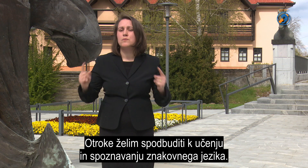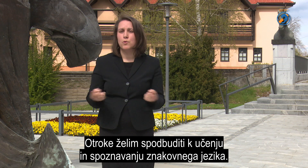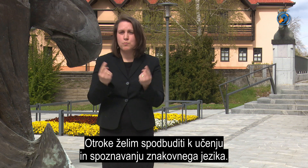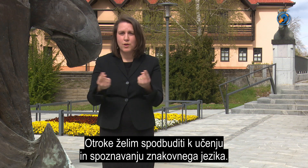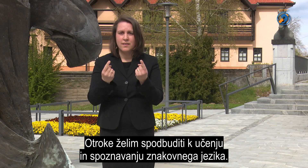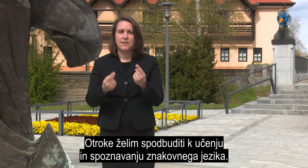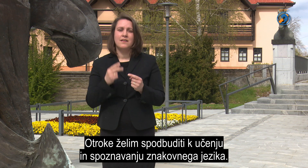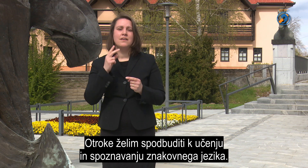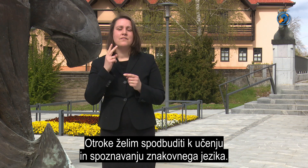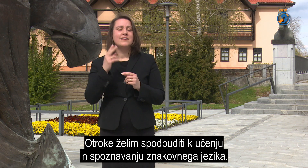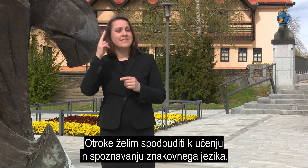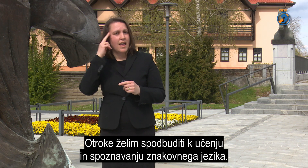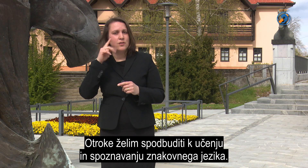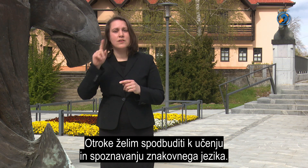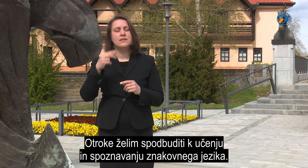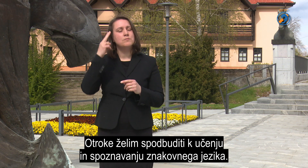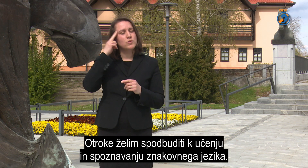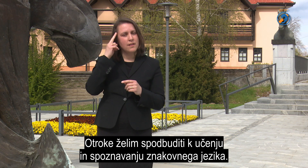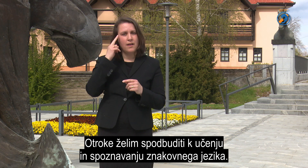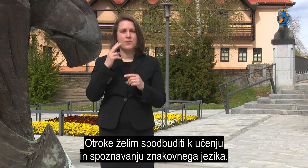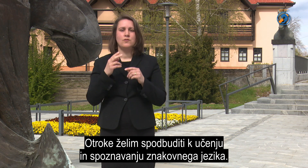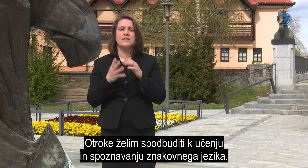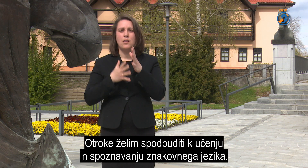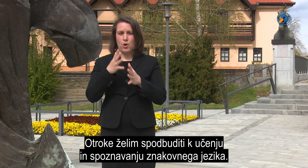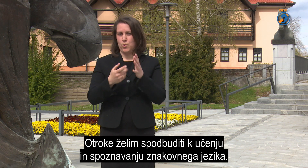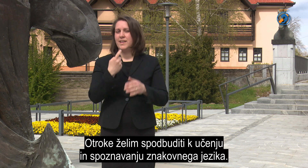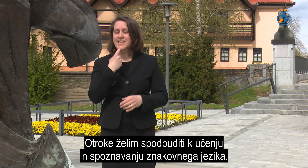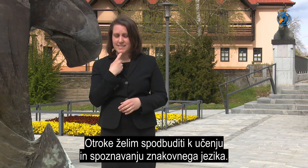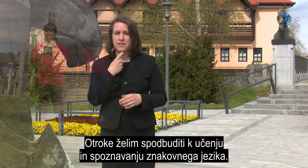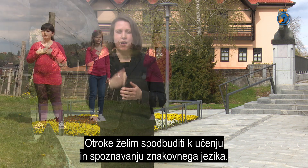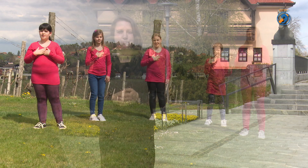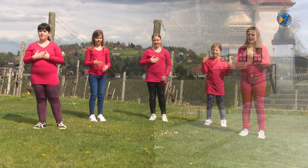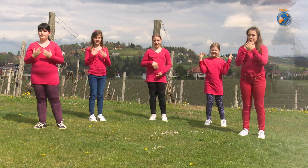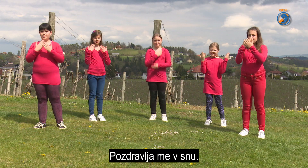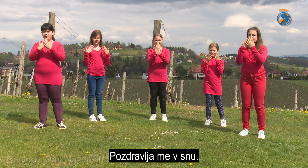k učenju in spoznavanju znakovnega jezika.